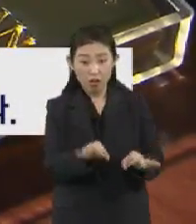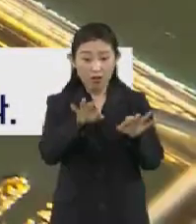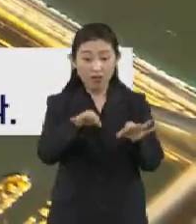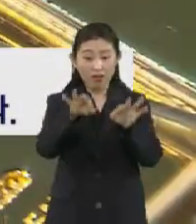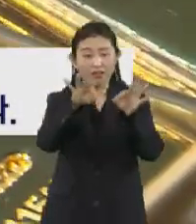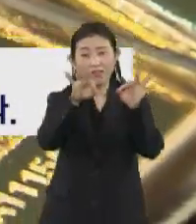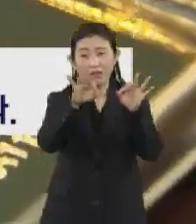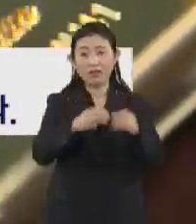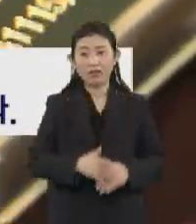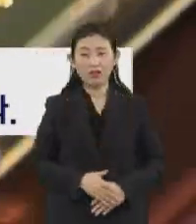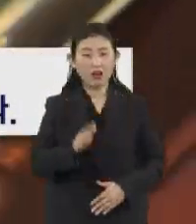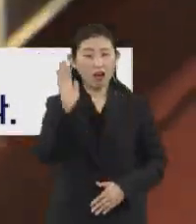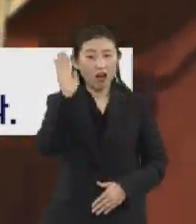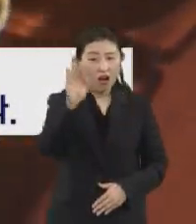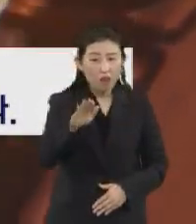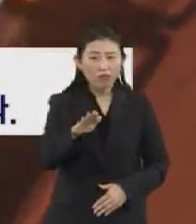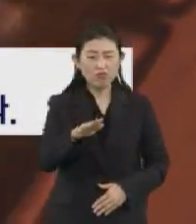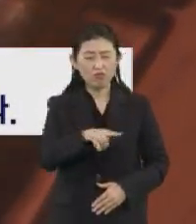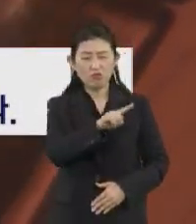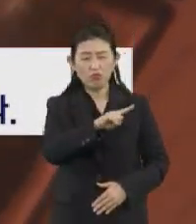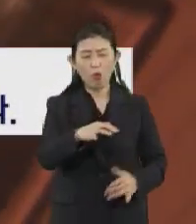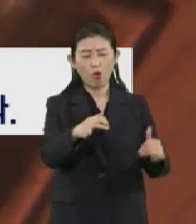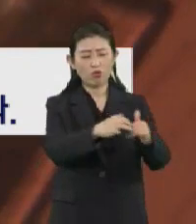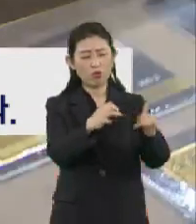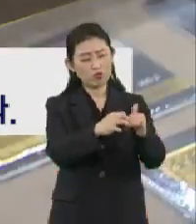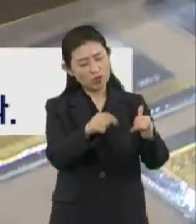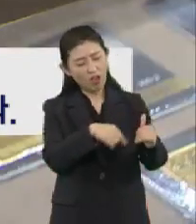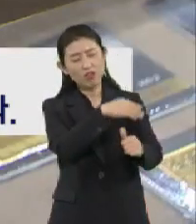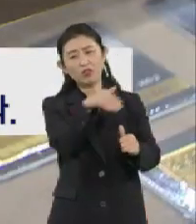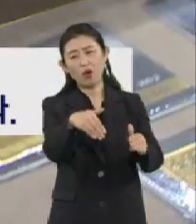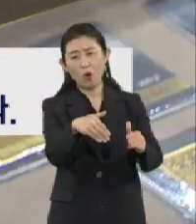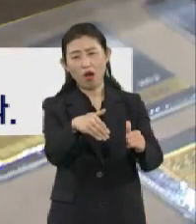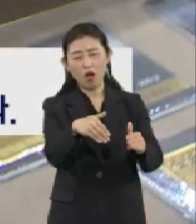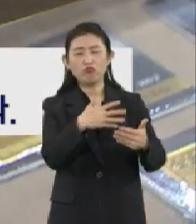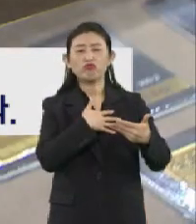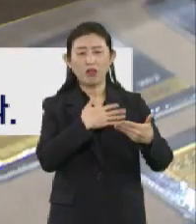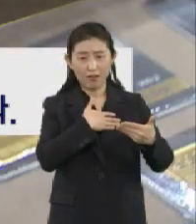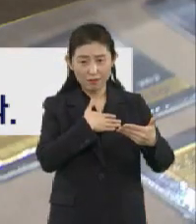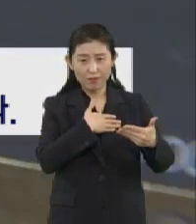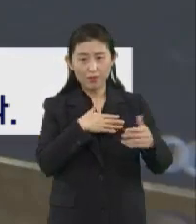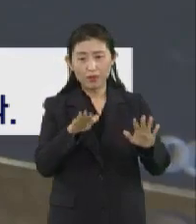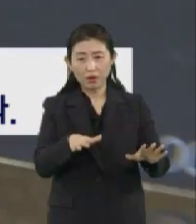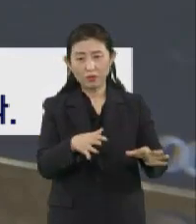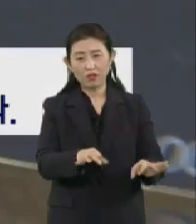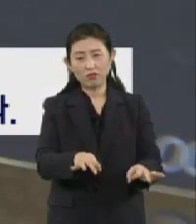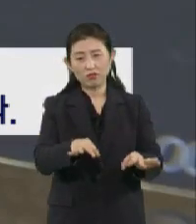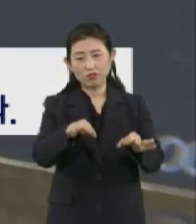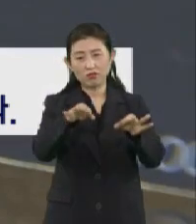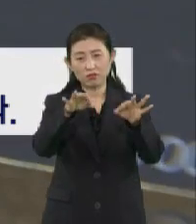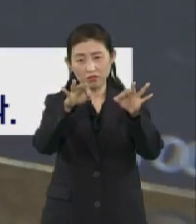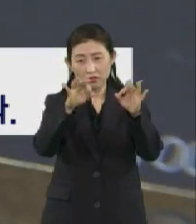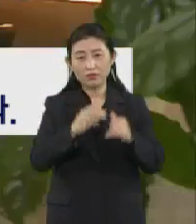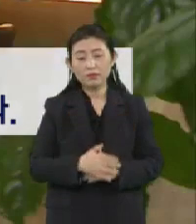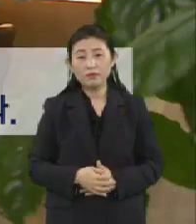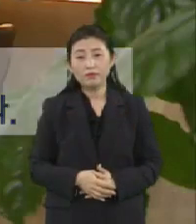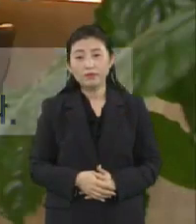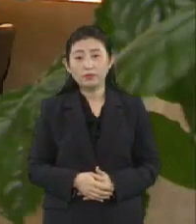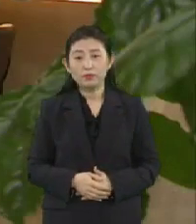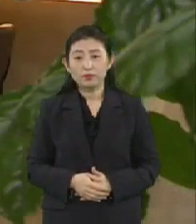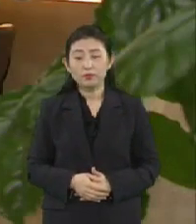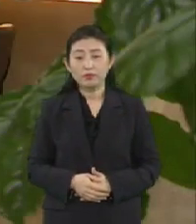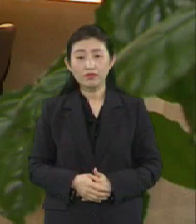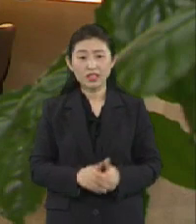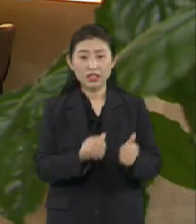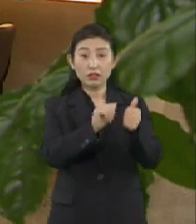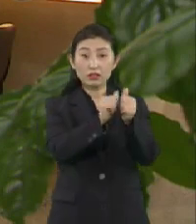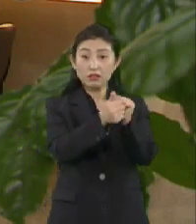올랐죠. 근데 계속 우크라이나랑 그 러시아의 대치 상황 때문에 계속 오르는 게 맞았던 것 같아요.